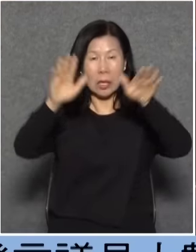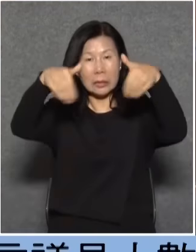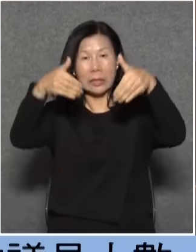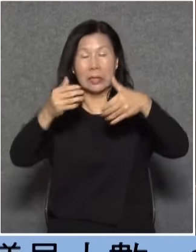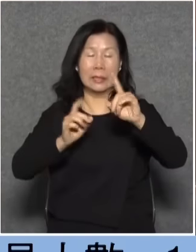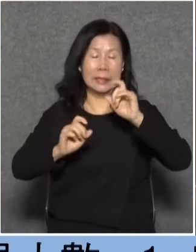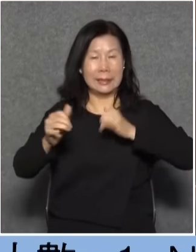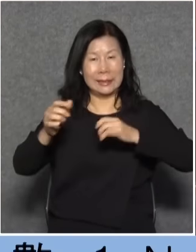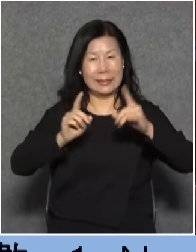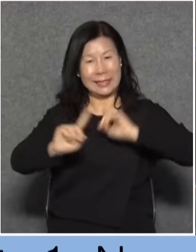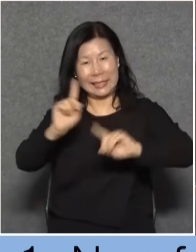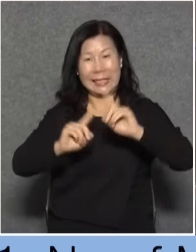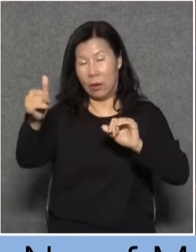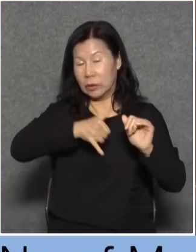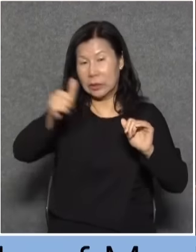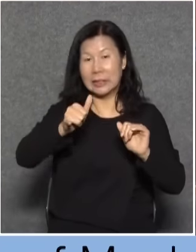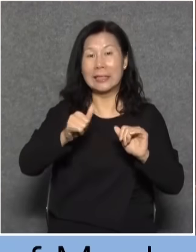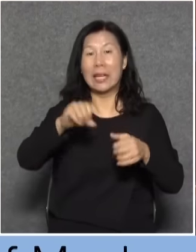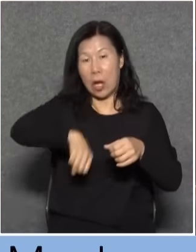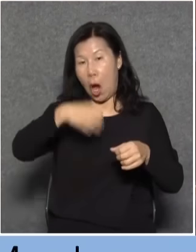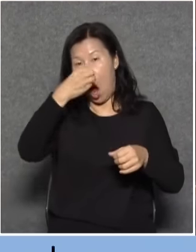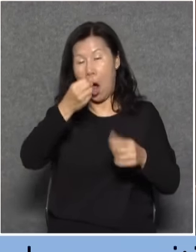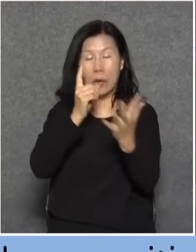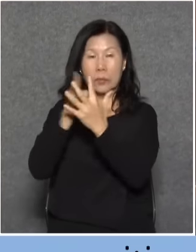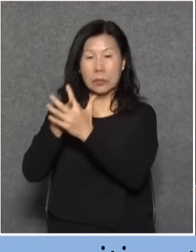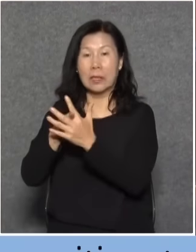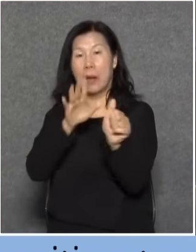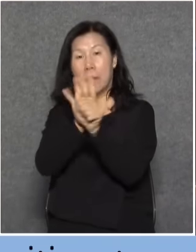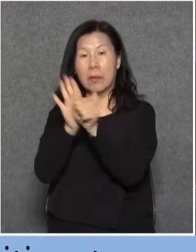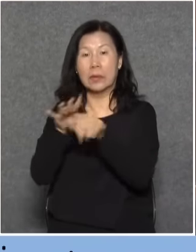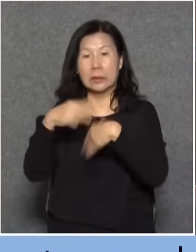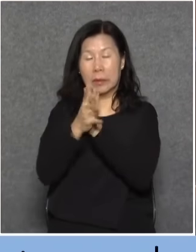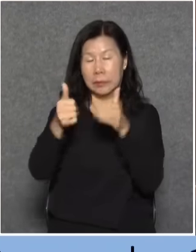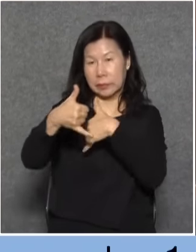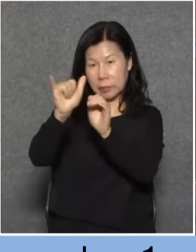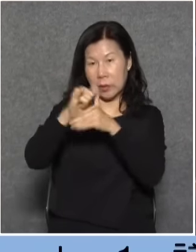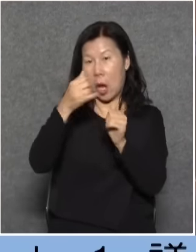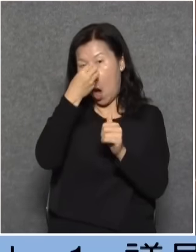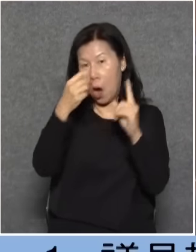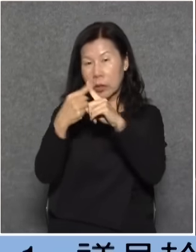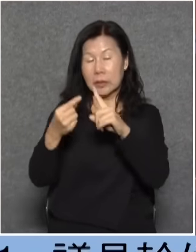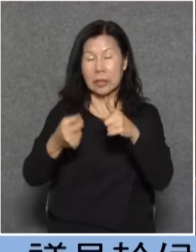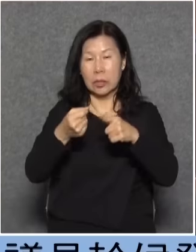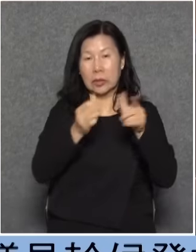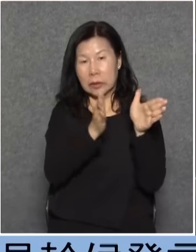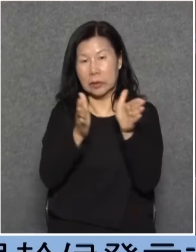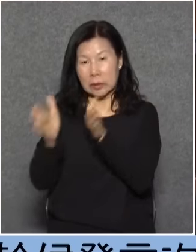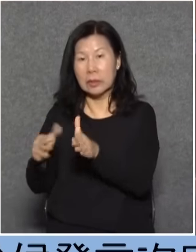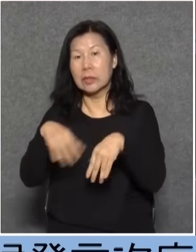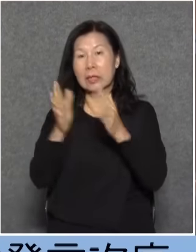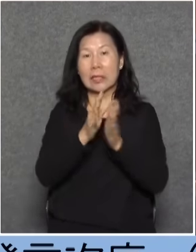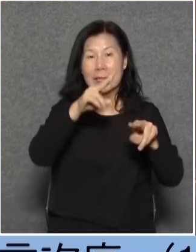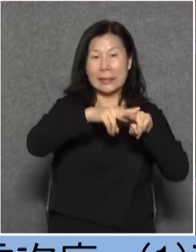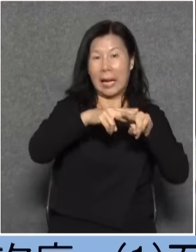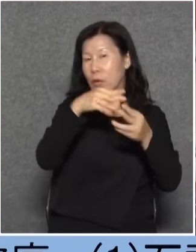刺激本地经济，使到本地零售业和服务业排挤本地人，公共秩序被中国旅霸和盗贼